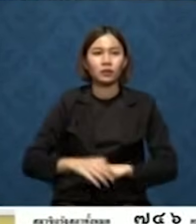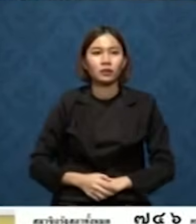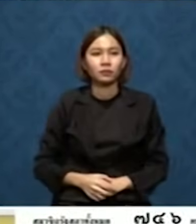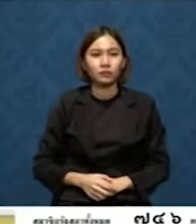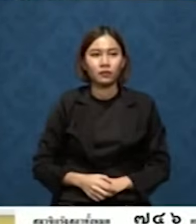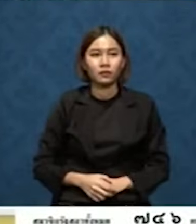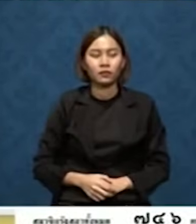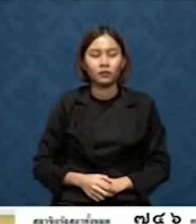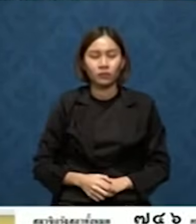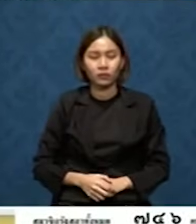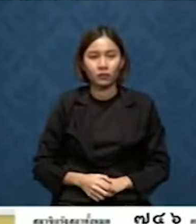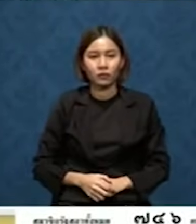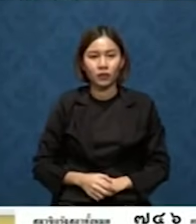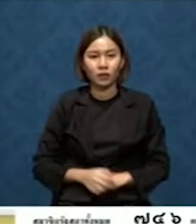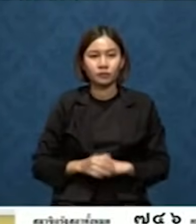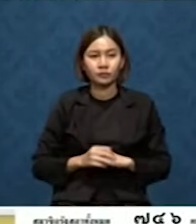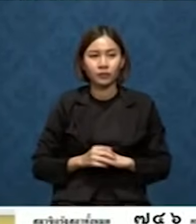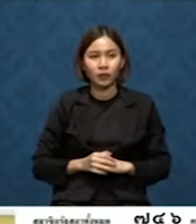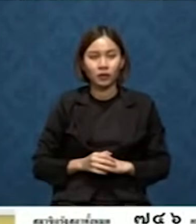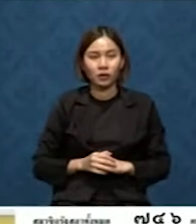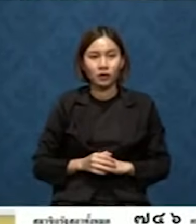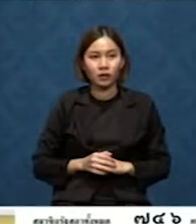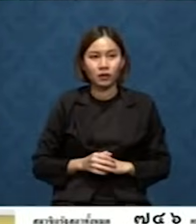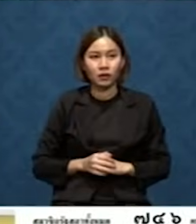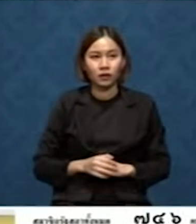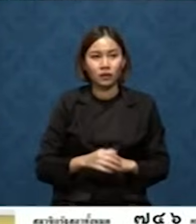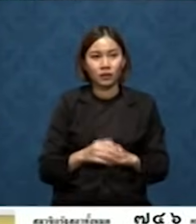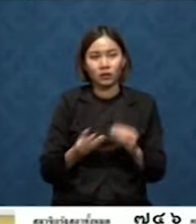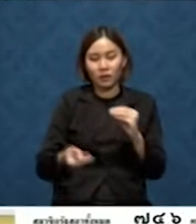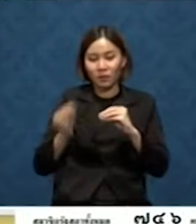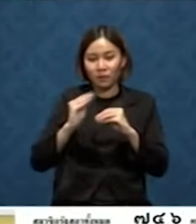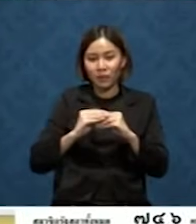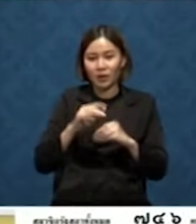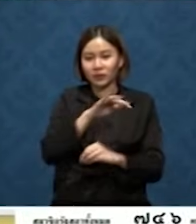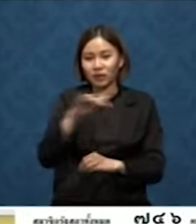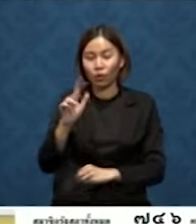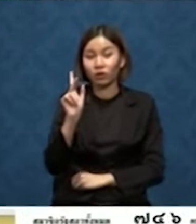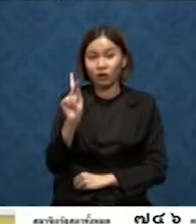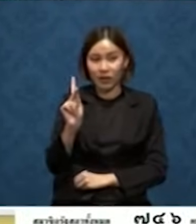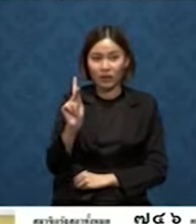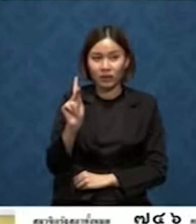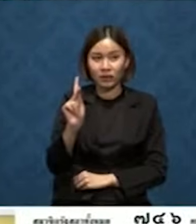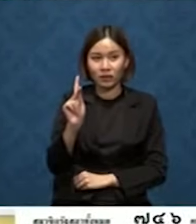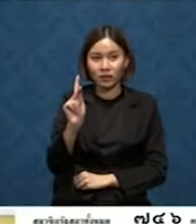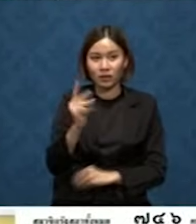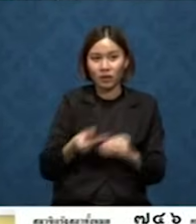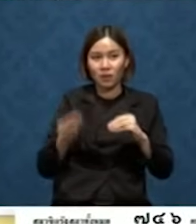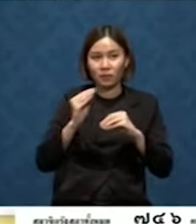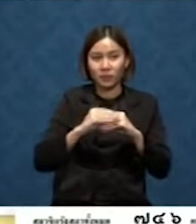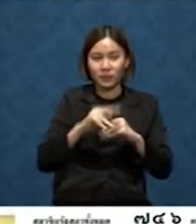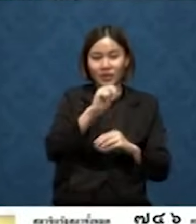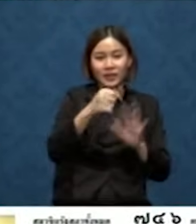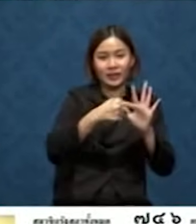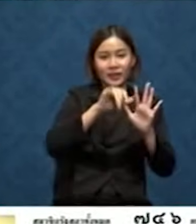ไม่น่าเชื่อนะครับท่านประธานเพราะการเติมตัวอักษรกไก่ถึงตัวเดียวจากคำว่านายเศรษฐามันเป็นนายกเศรษฐา